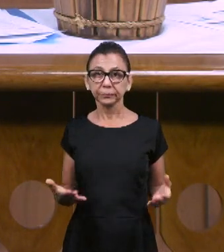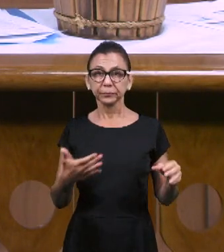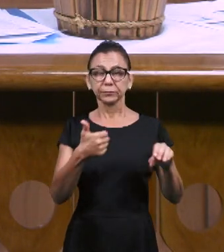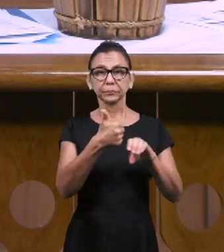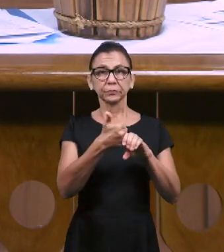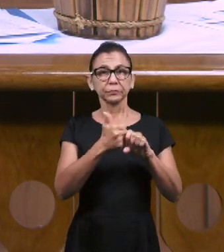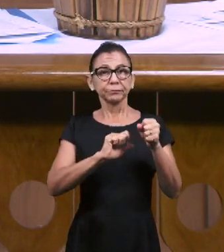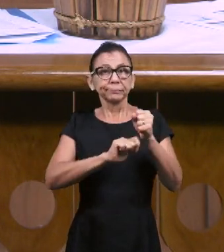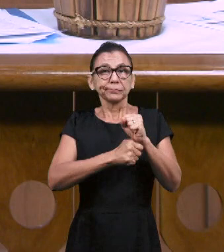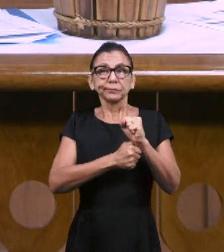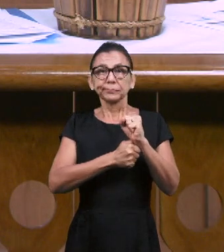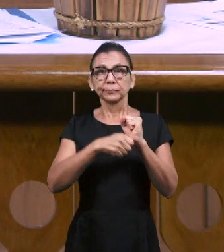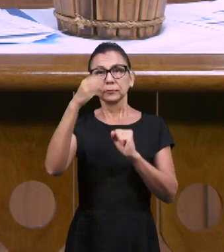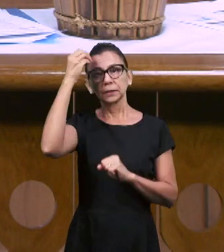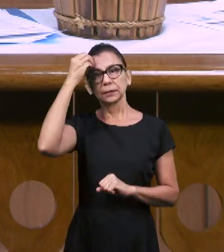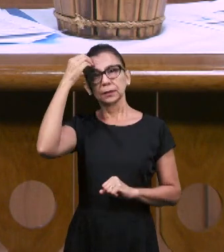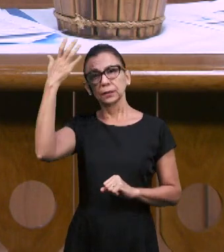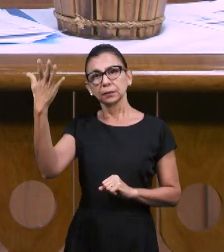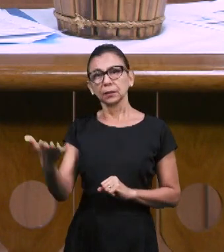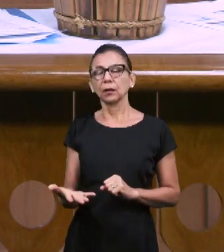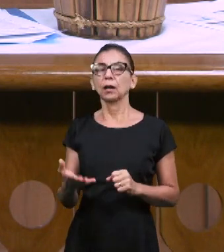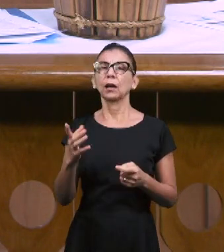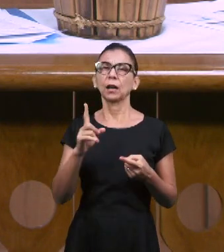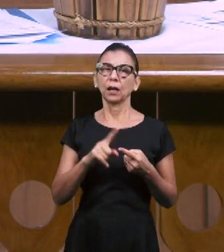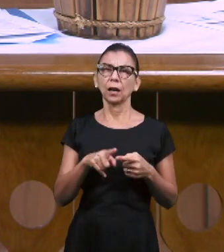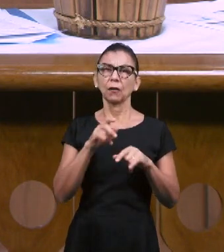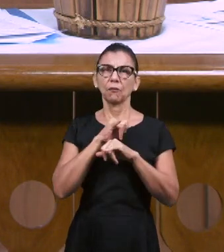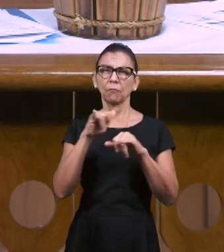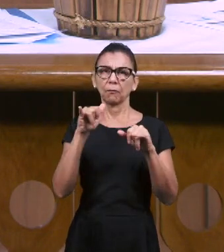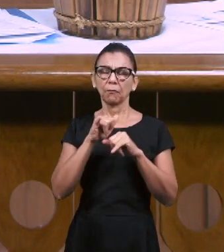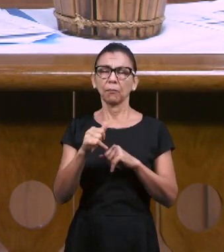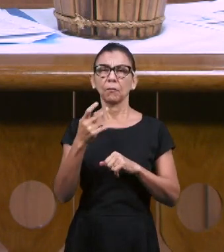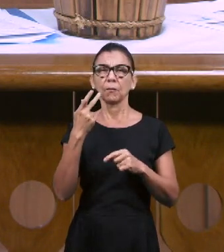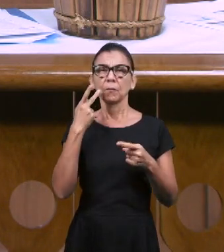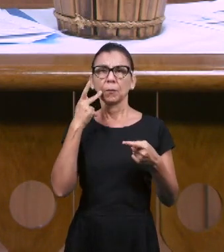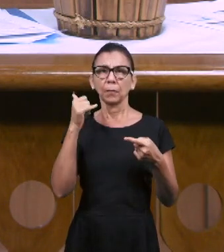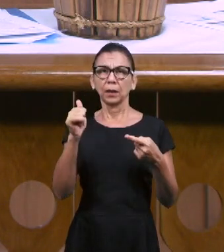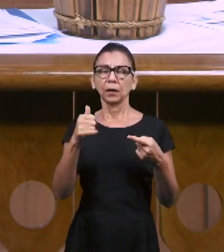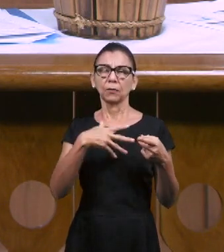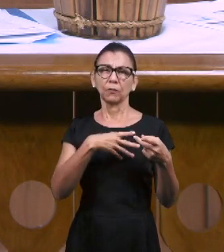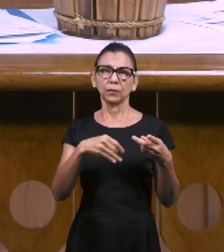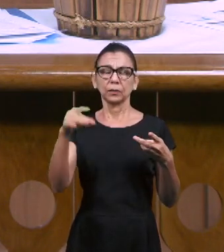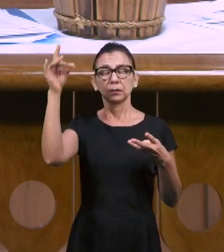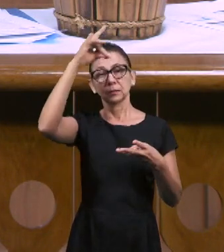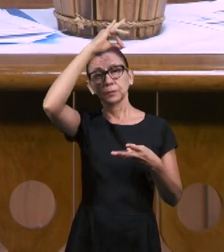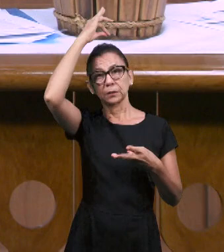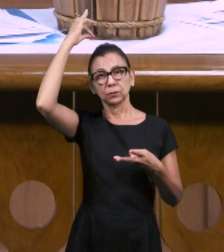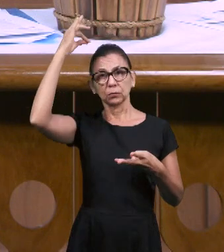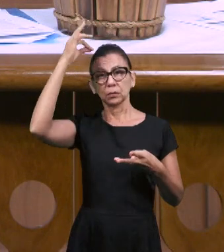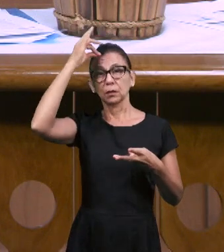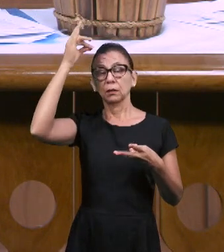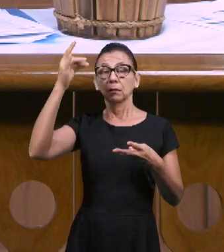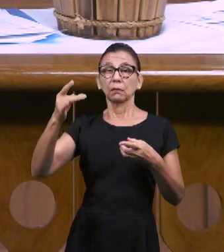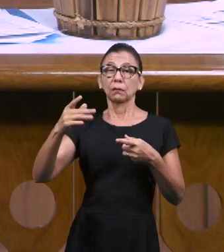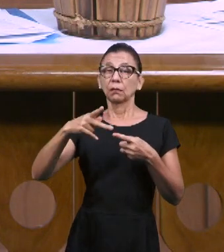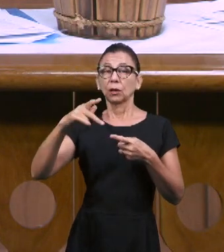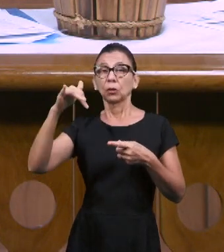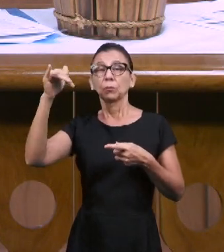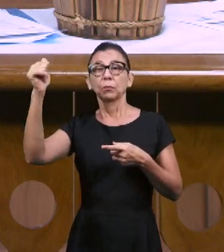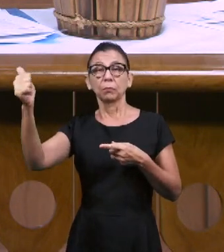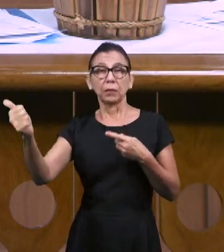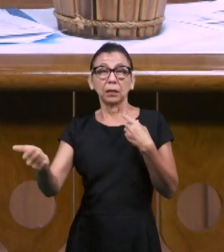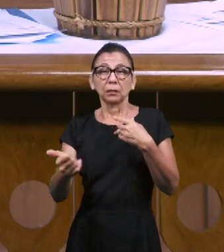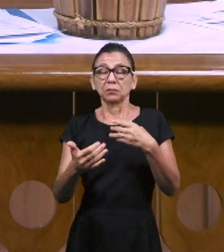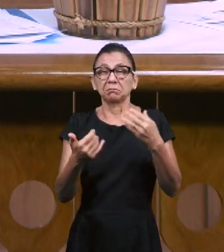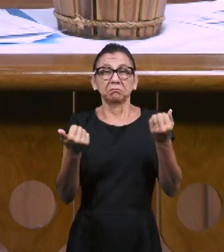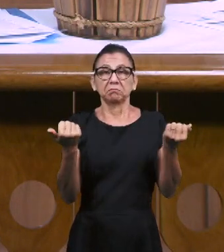mystères. Il parle du Père, du Fils, du Saint-Esprit, mais le Père, il explique de la manière qu'il